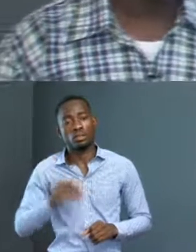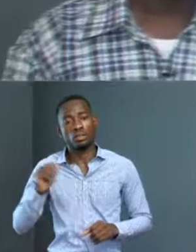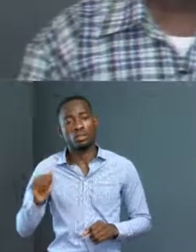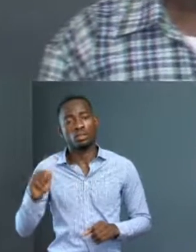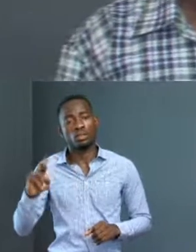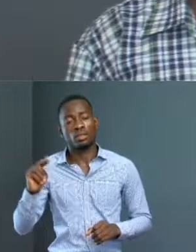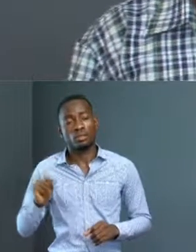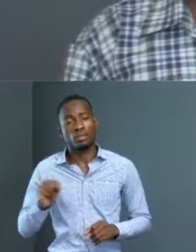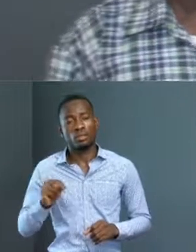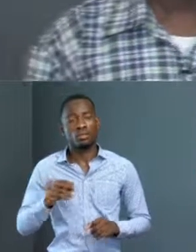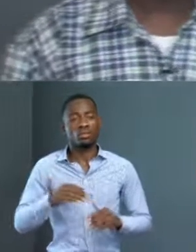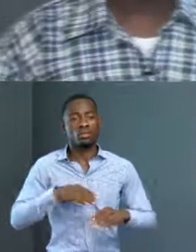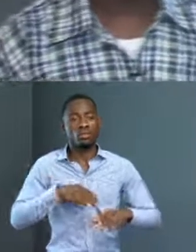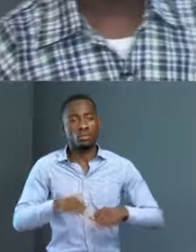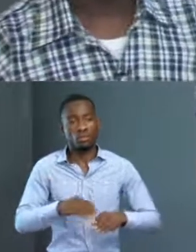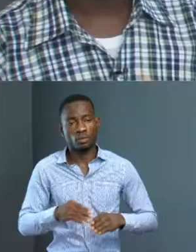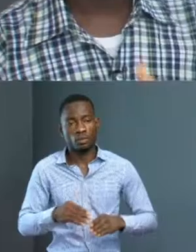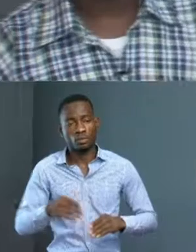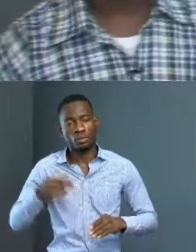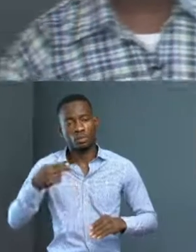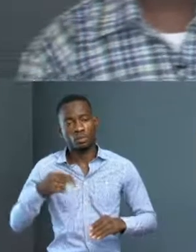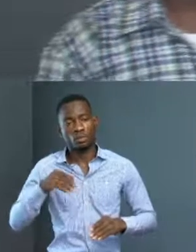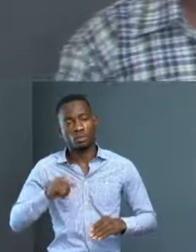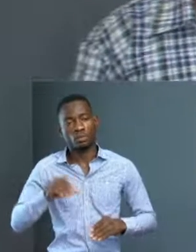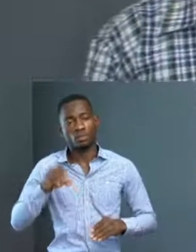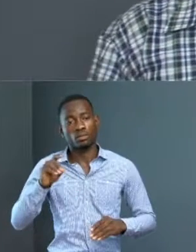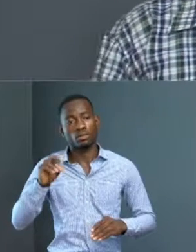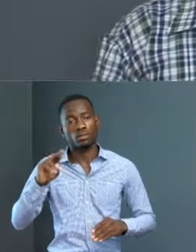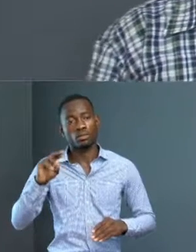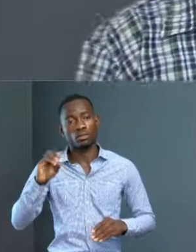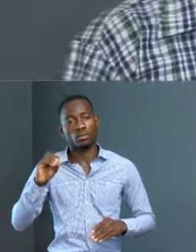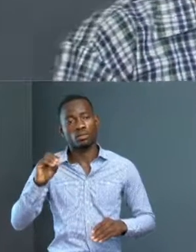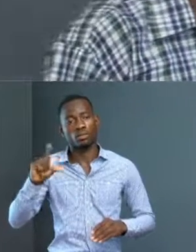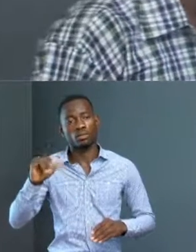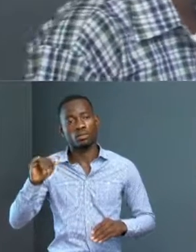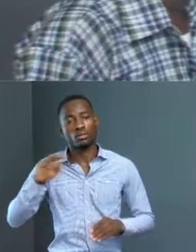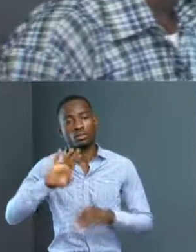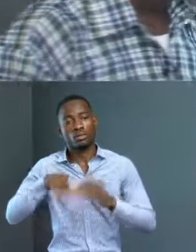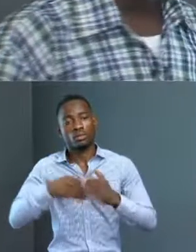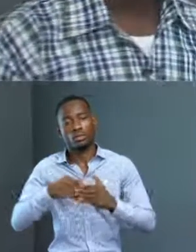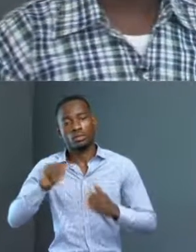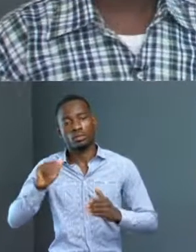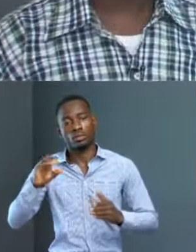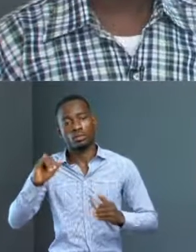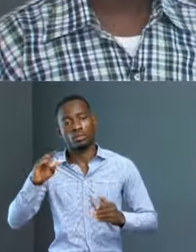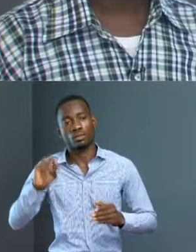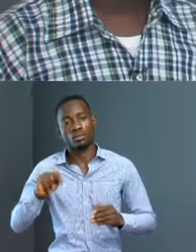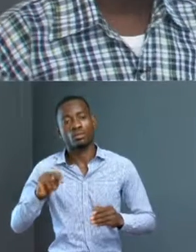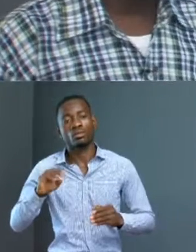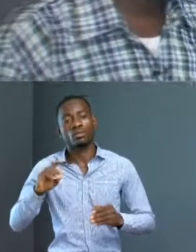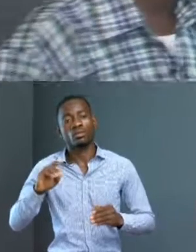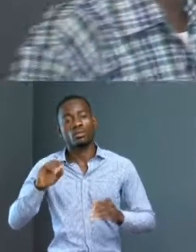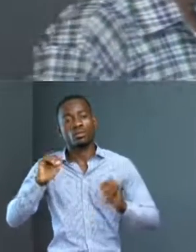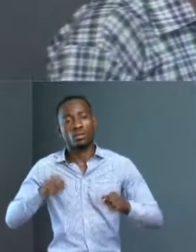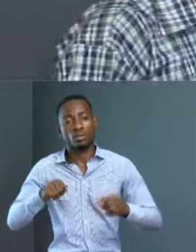hydrolyses. Premièrement, l'hydrolyse totale des acides nucléiques permet d'obtenir